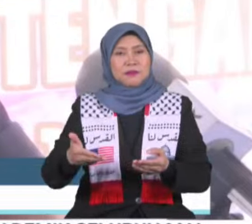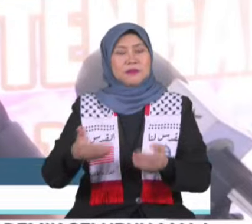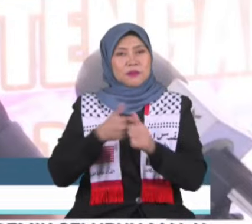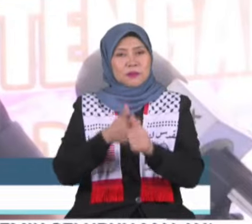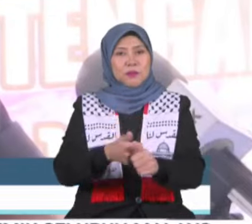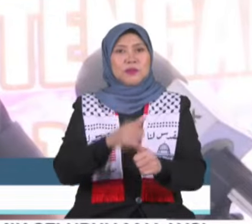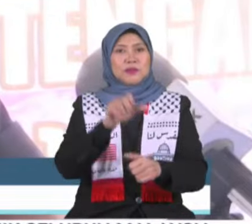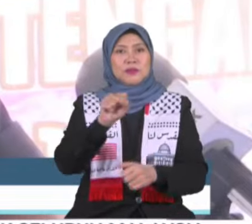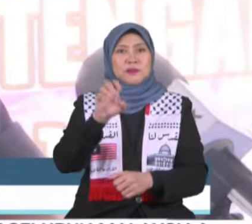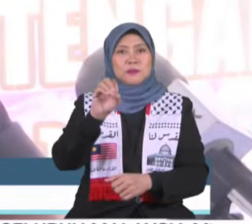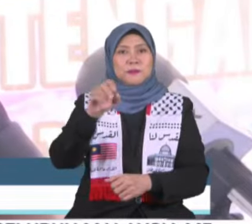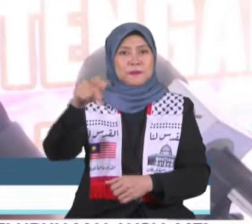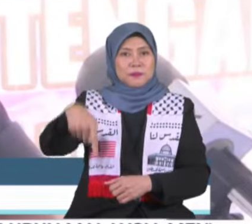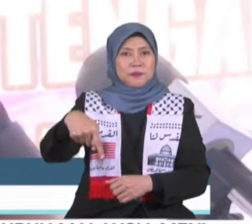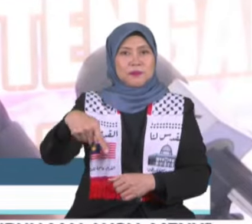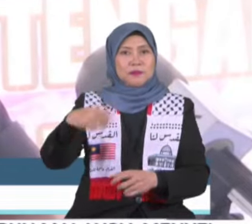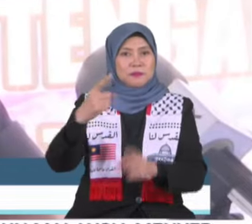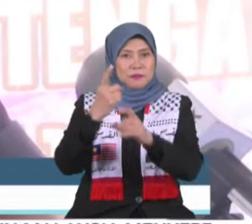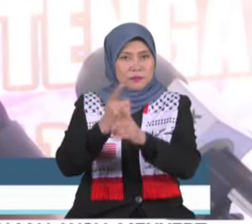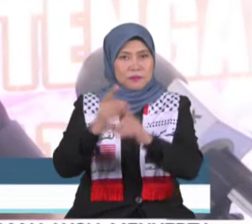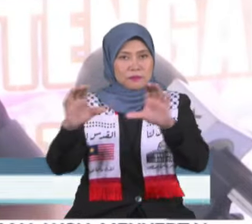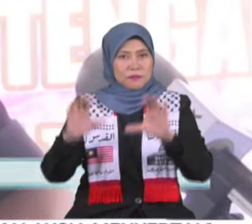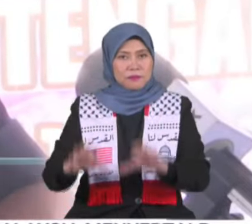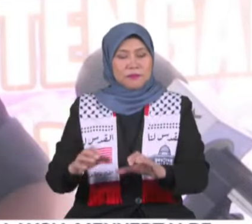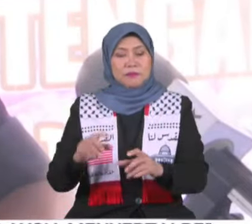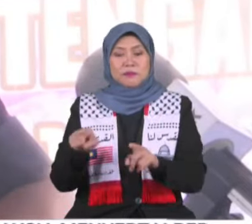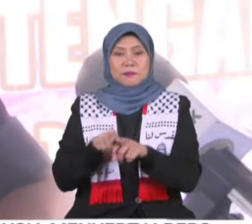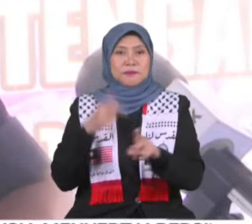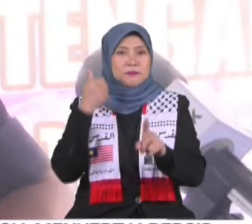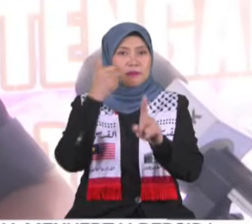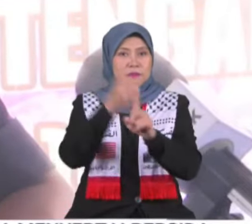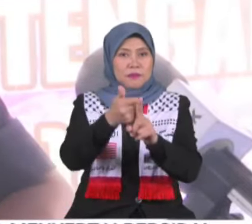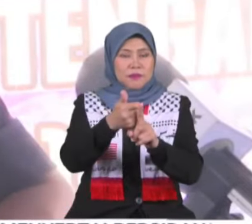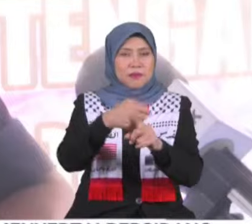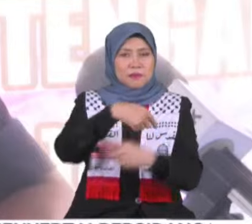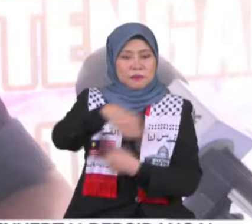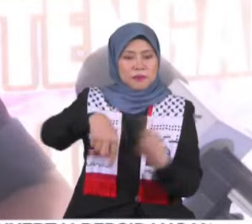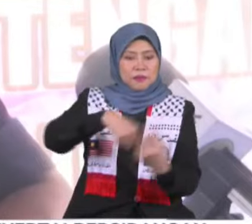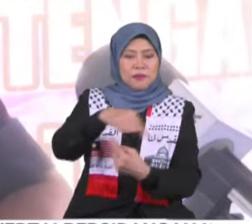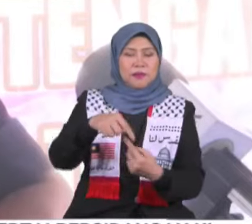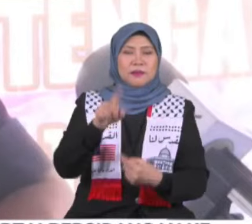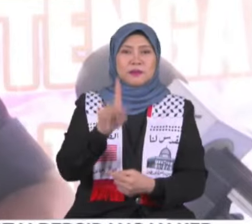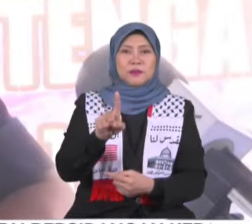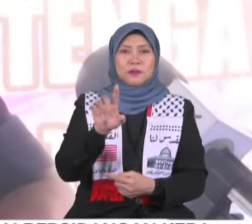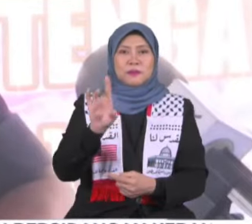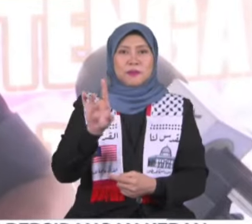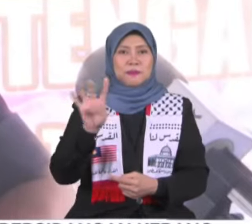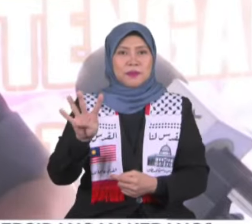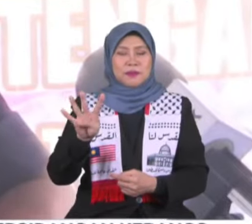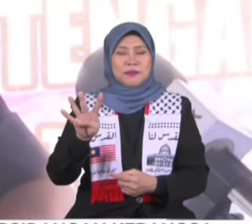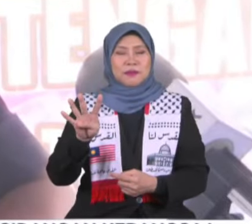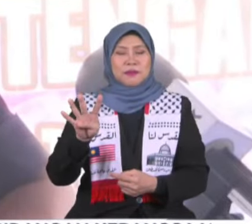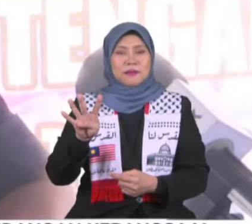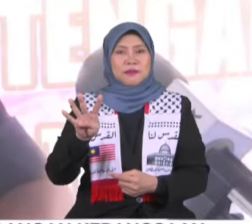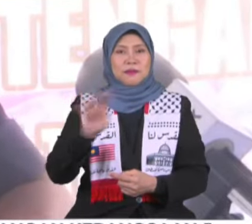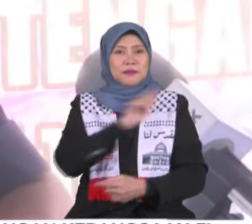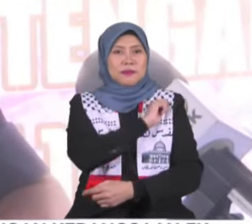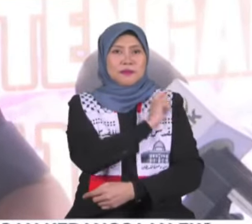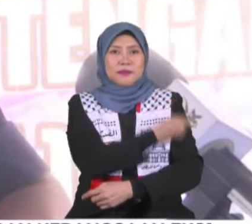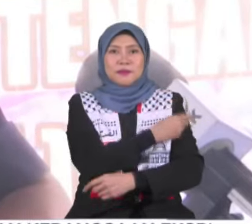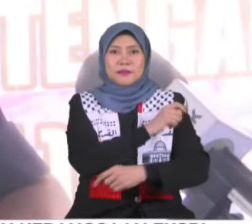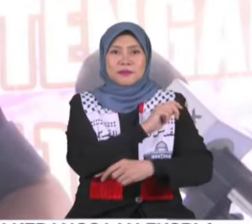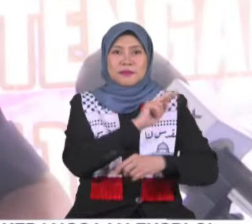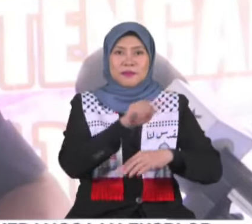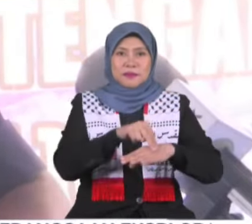dan operasi standard SOP yang betul sebagaimana arahan Ketua Polis Negara No. 184 Op Elektrik Tenaga